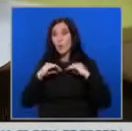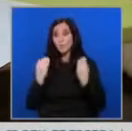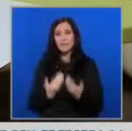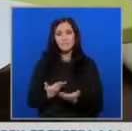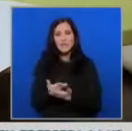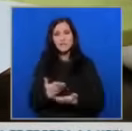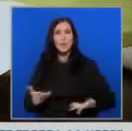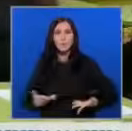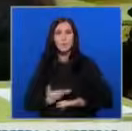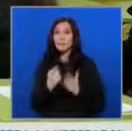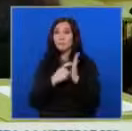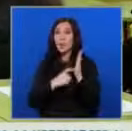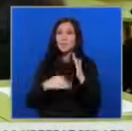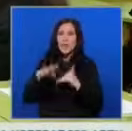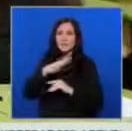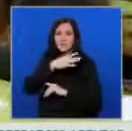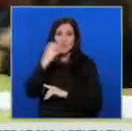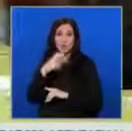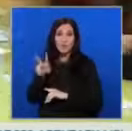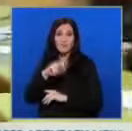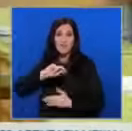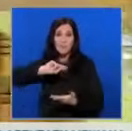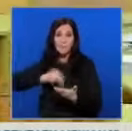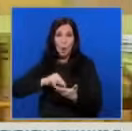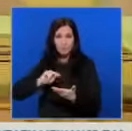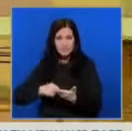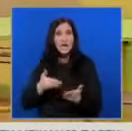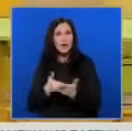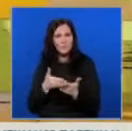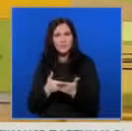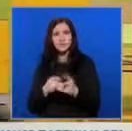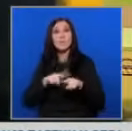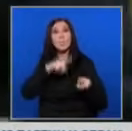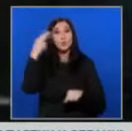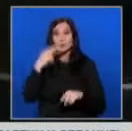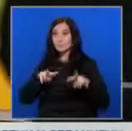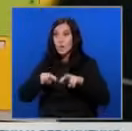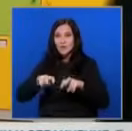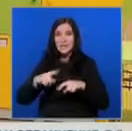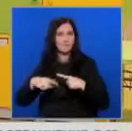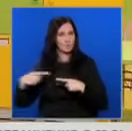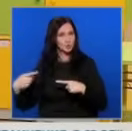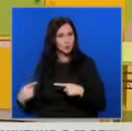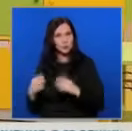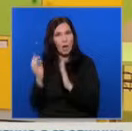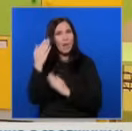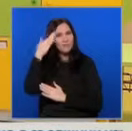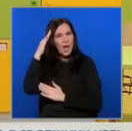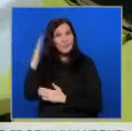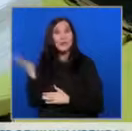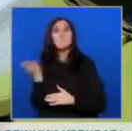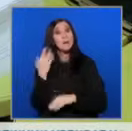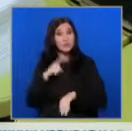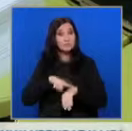внесе необходимите по закон над 420 подписа. И въпреки, че прокуратурата разследва процедурата, датата беше